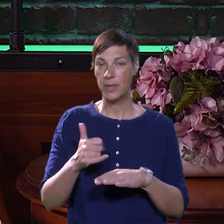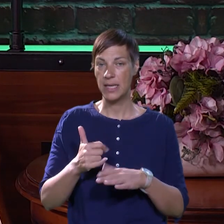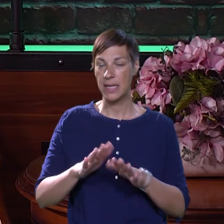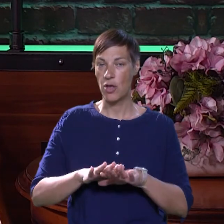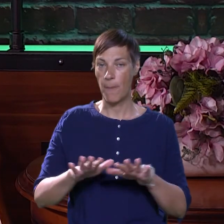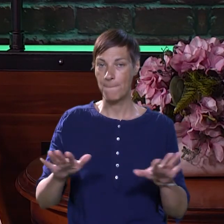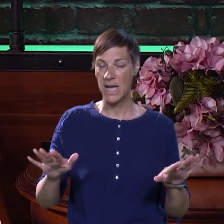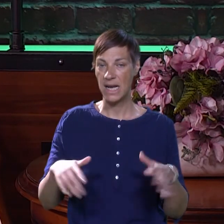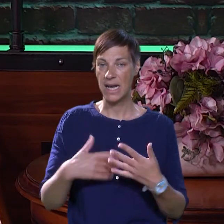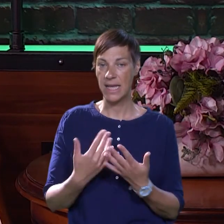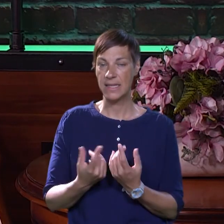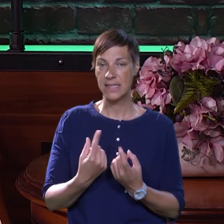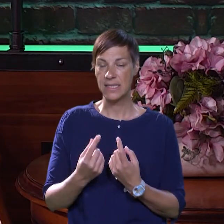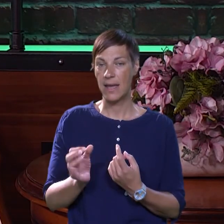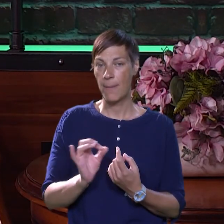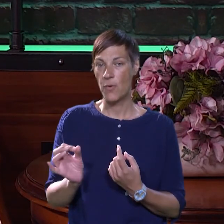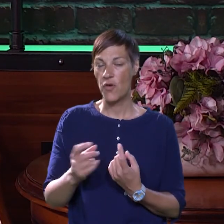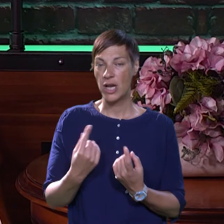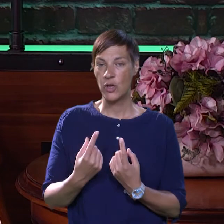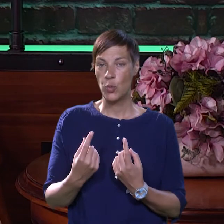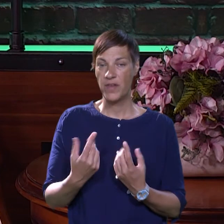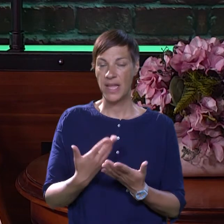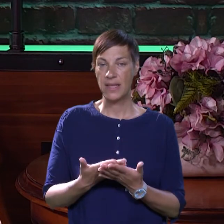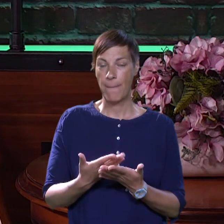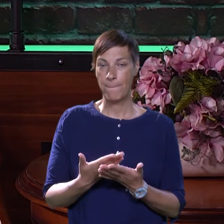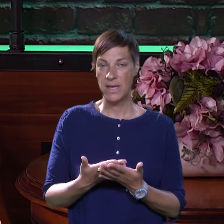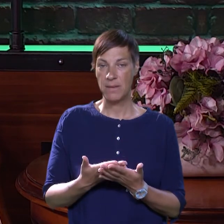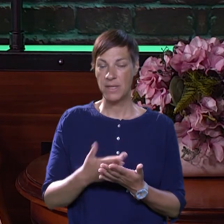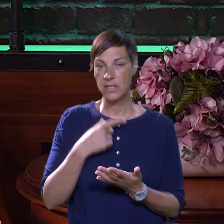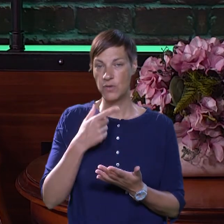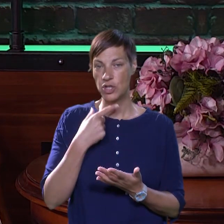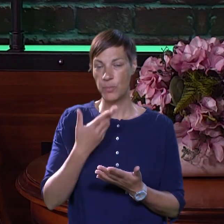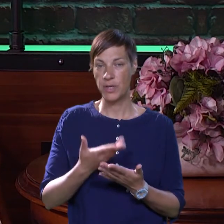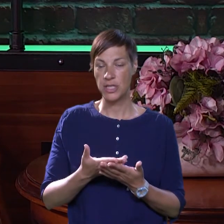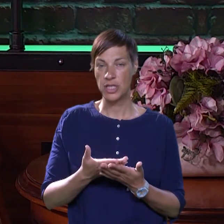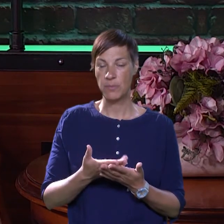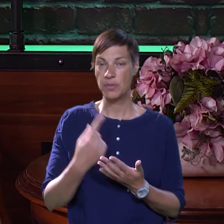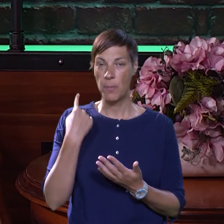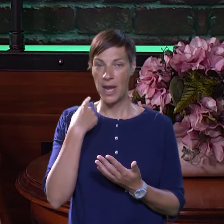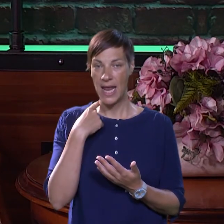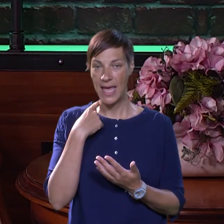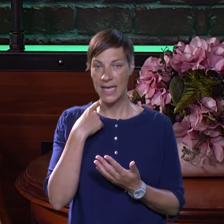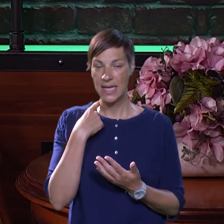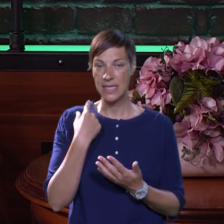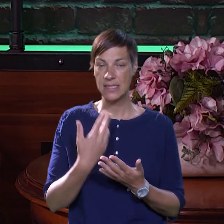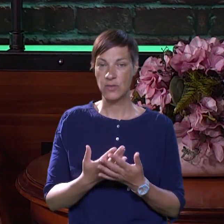jednoj paleti stvaranja povoljnijih uvjeta. Jer primjerice ovo što pričamo, što sam spomenula